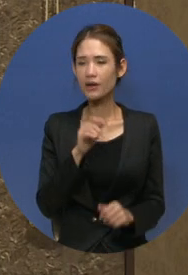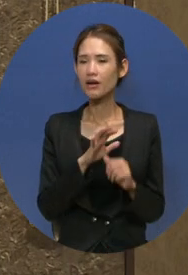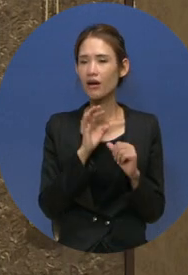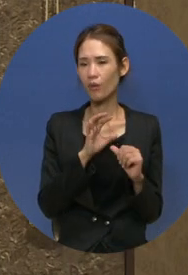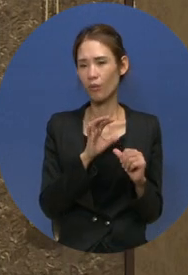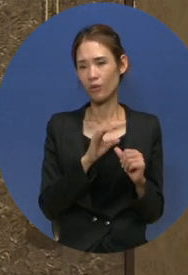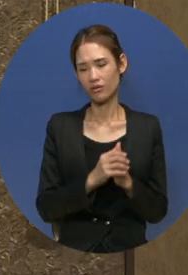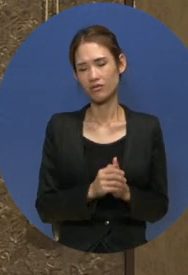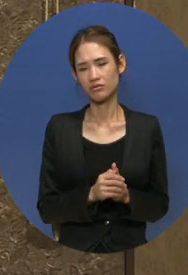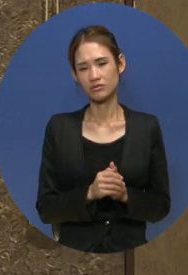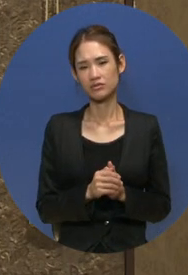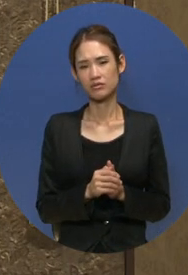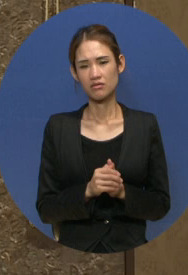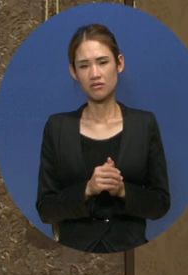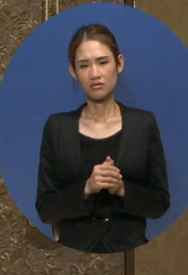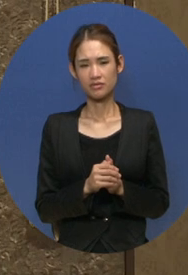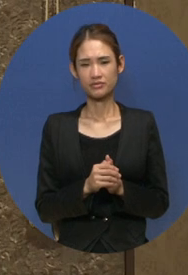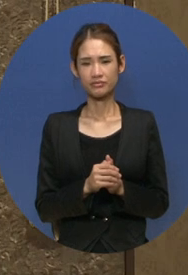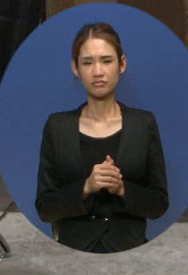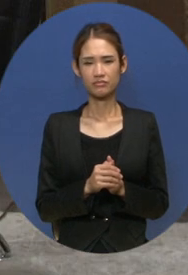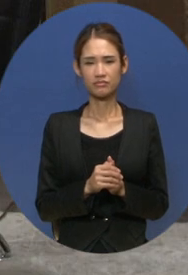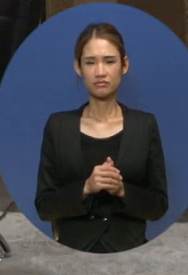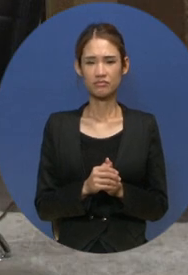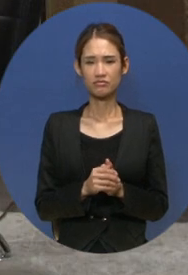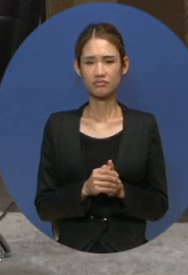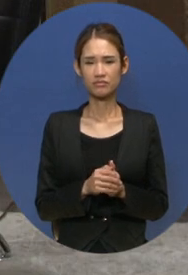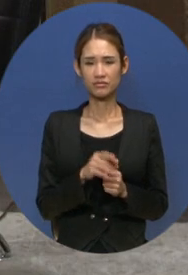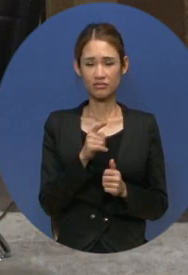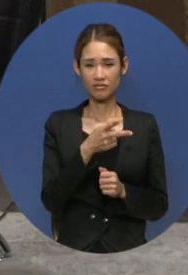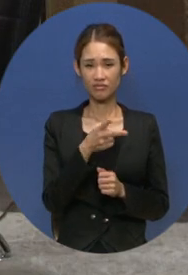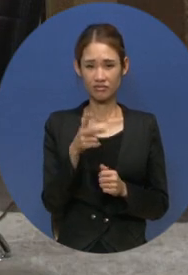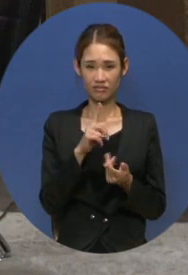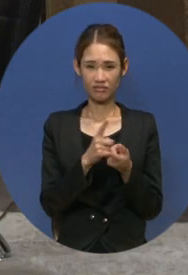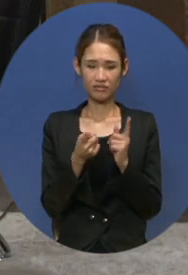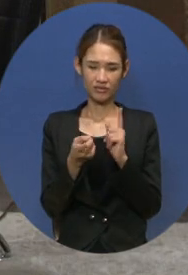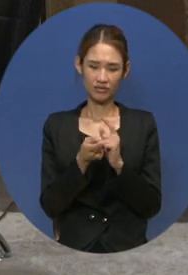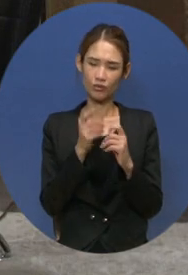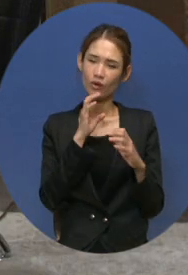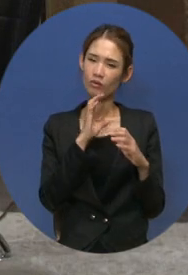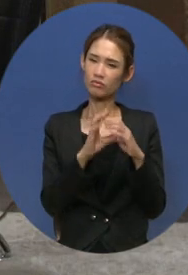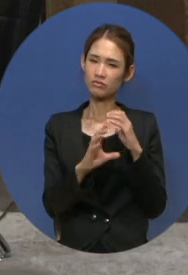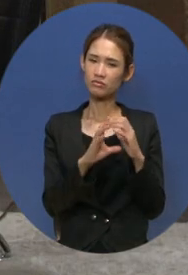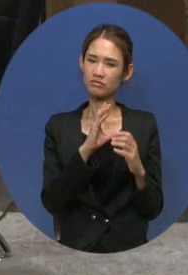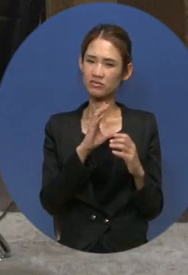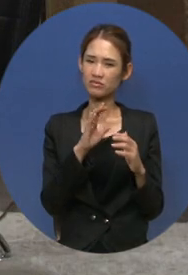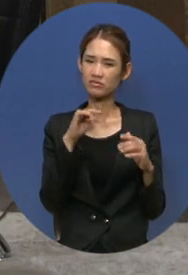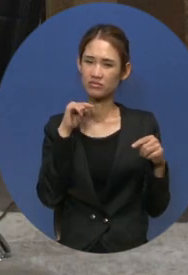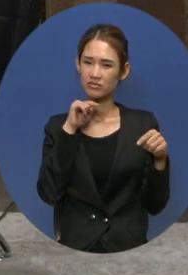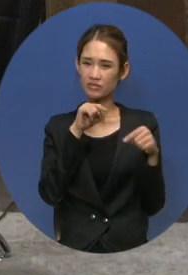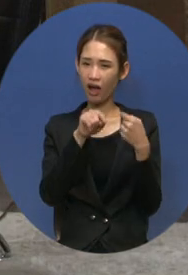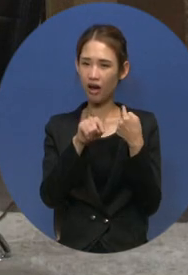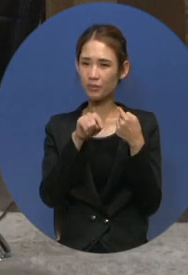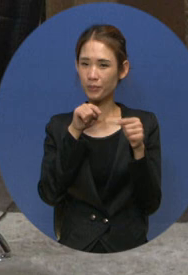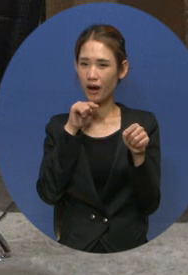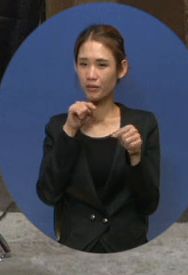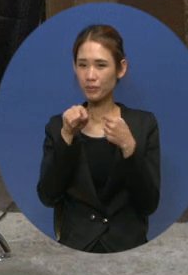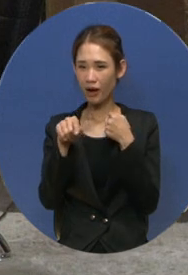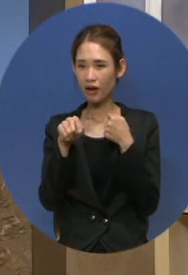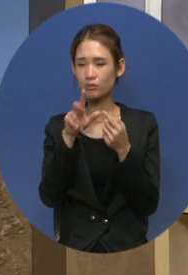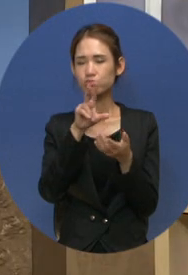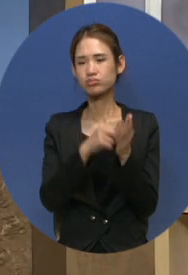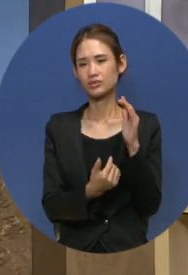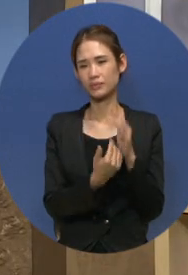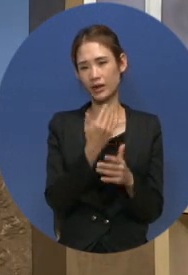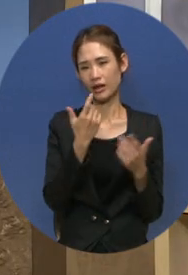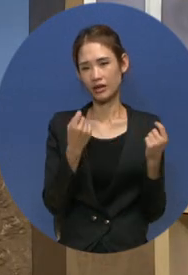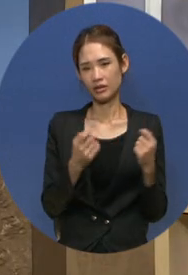세다고 그렇게 이제 혼내는 거죠. 그러니까요. 이것이야말로 서로 간의 의사소통이 좀잘안 돼서 생기는 문제인 것